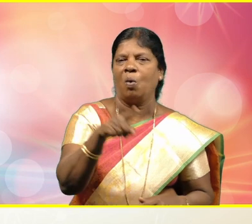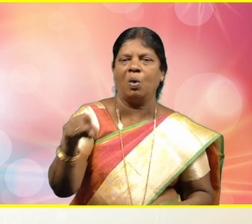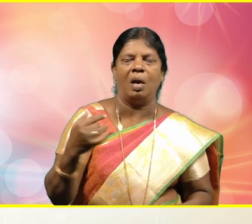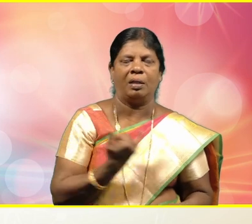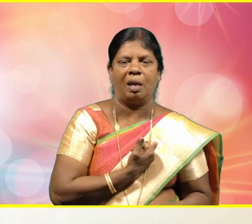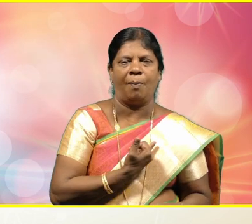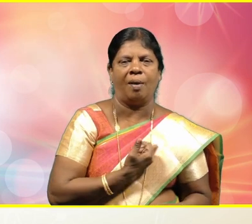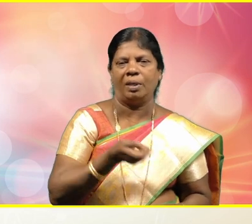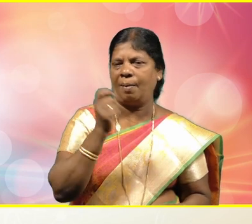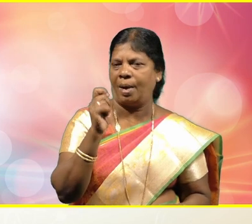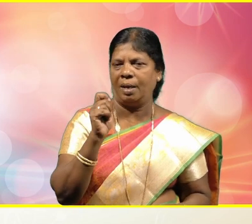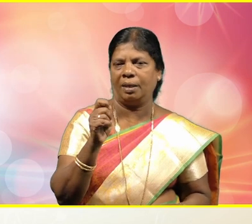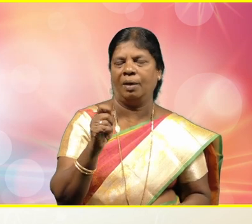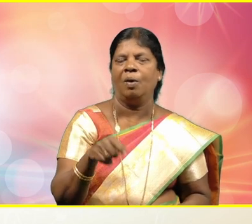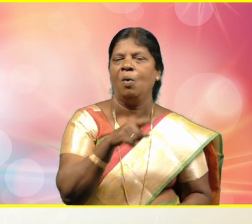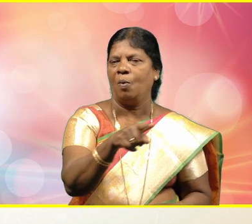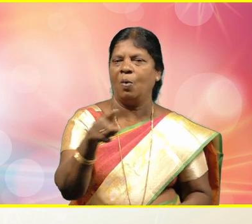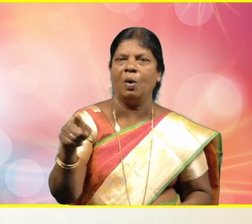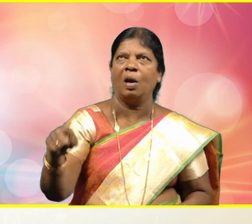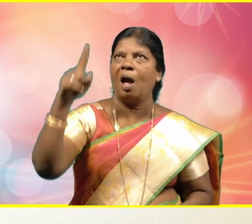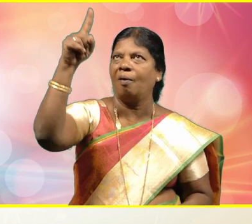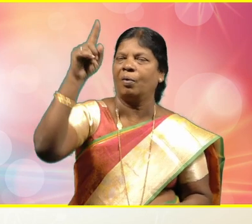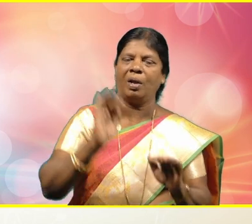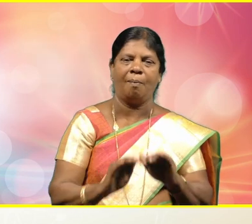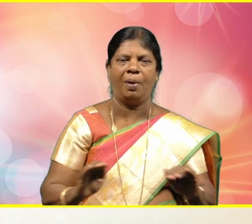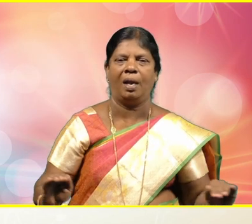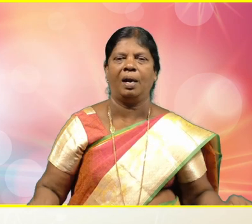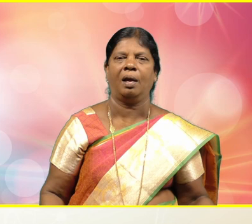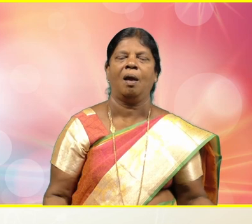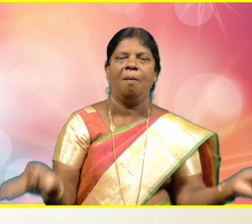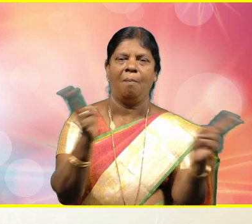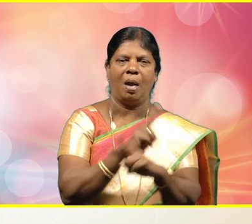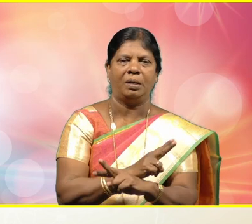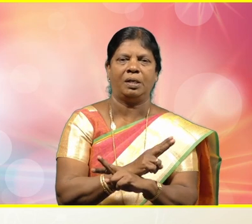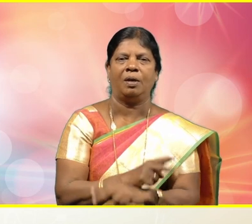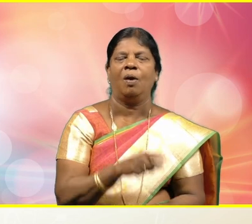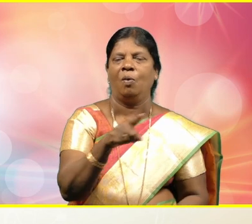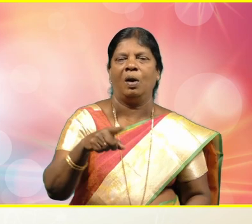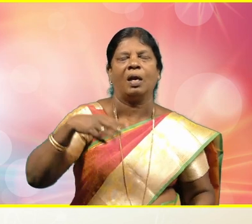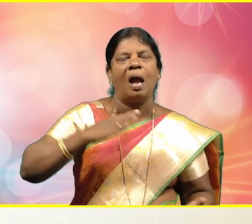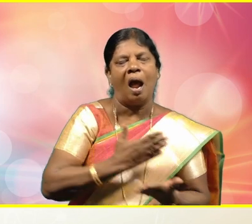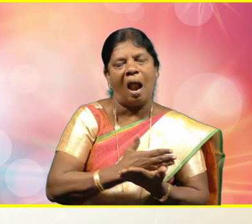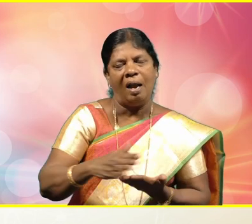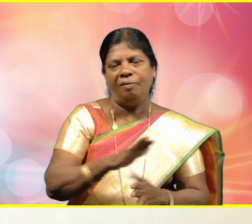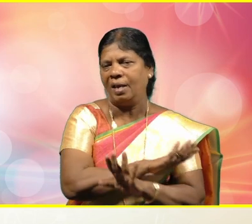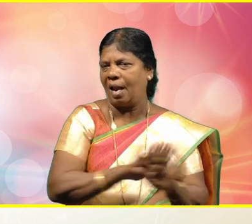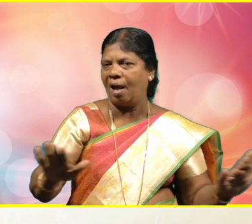மன்னித்து உங்களை அவருடைய பிள்ளையாக்கி உங்களுக்கு அழிவில்லா வாழ்வை கொடுப்பார்.